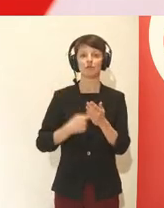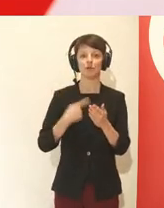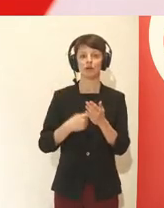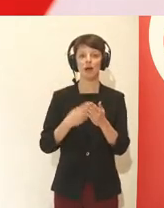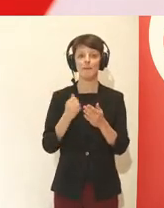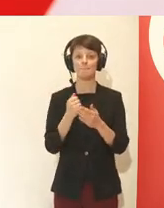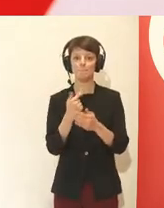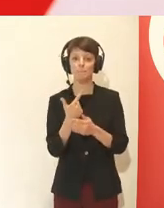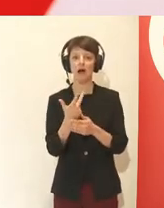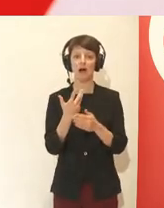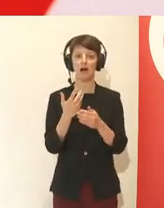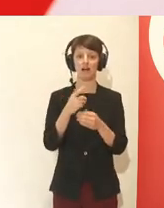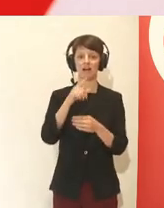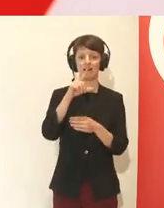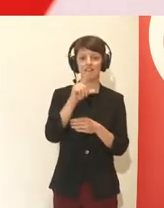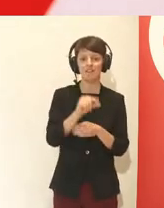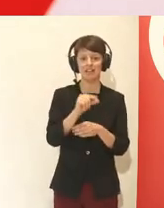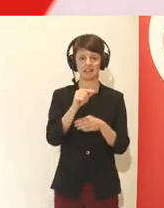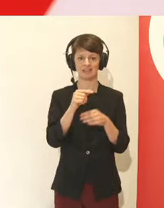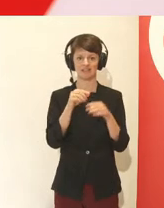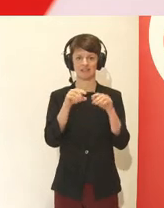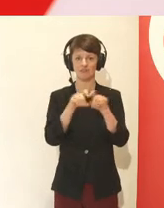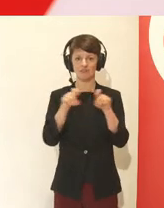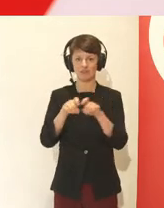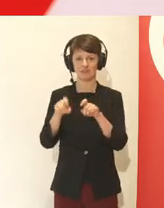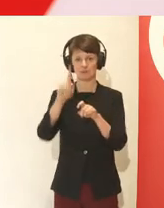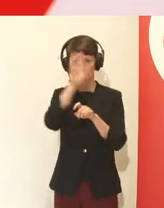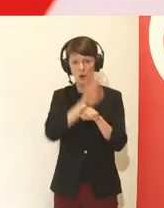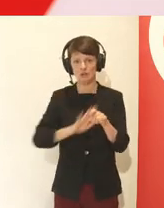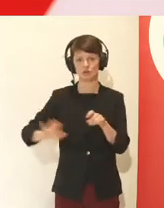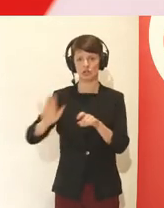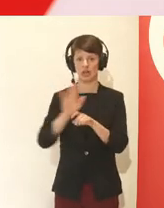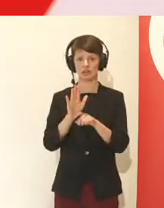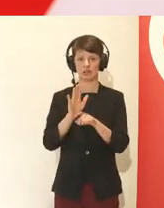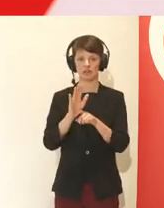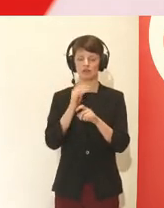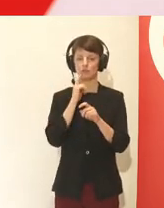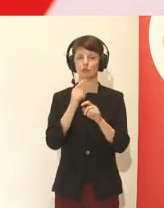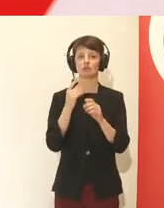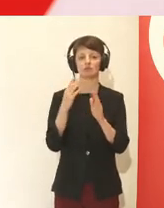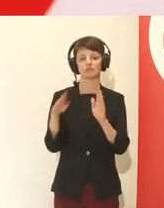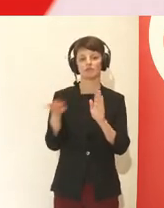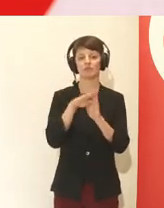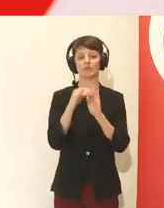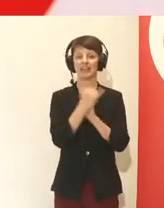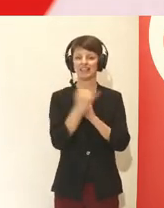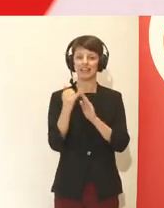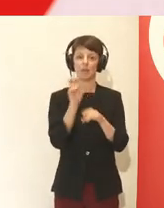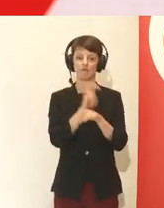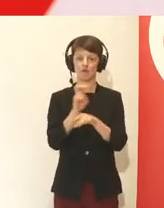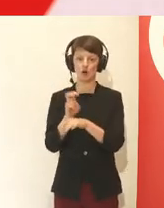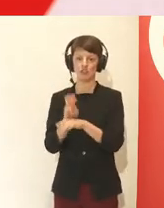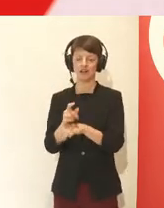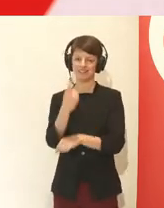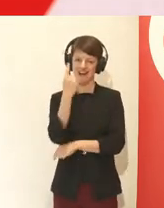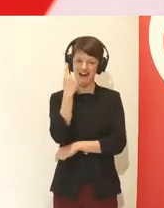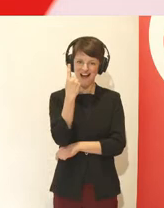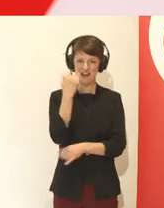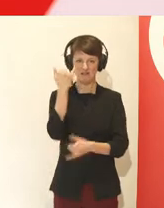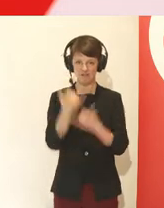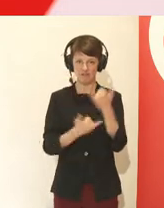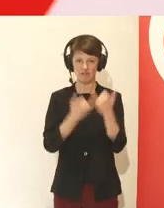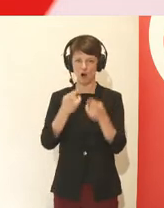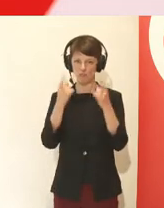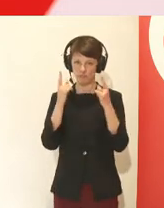ein paar wenigen großen unternehmen in deutschland vorgeschrieben wird dass in jedem vorstand wenigstens eine frau